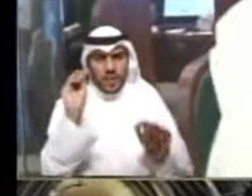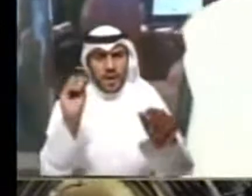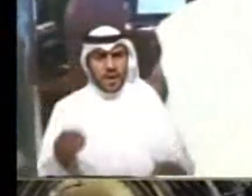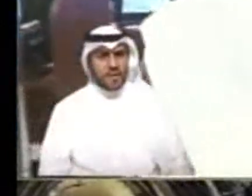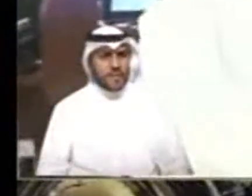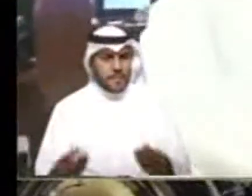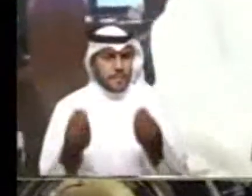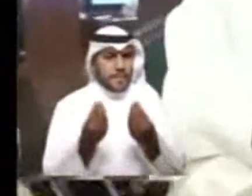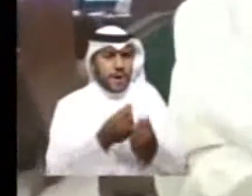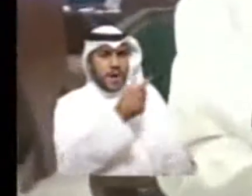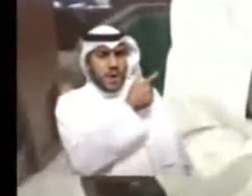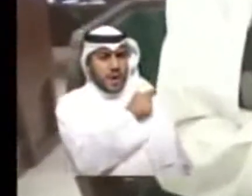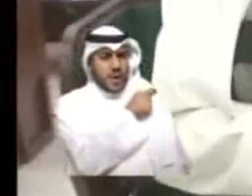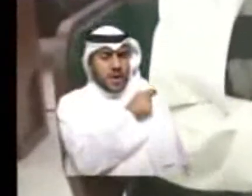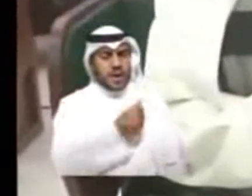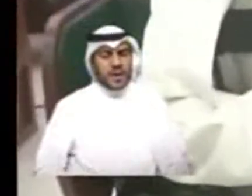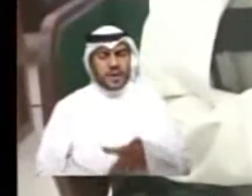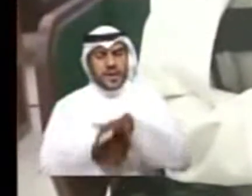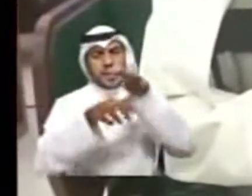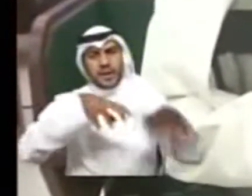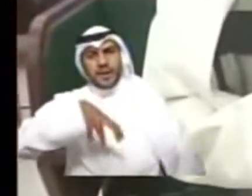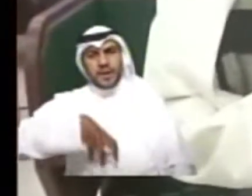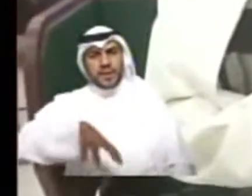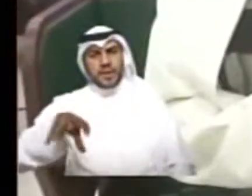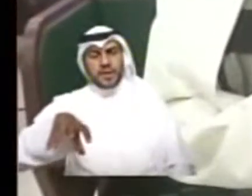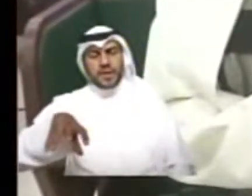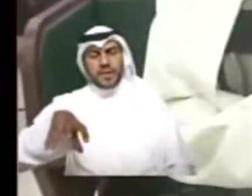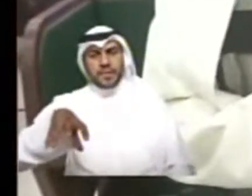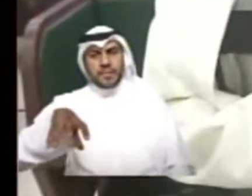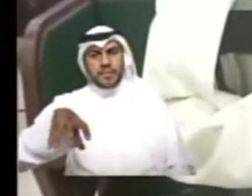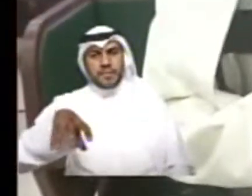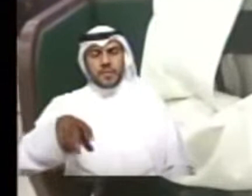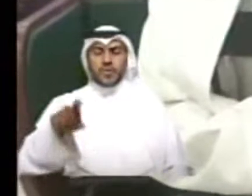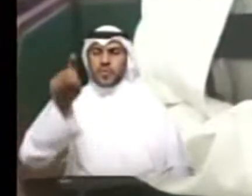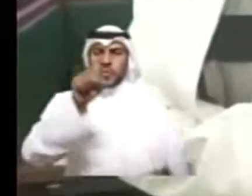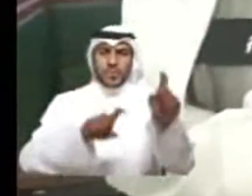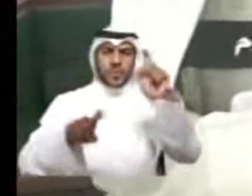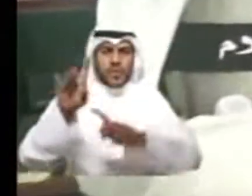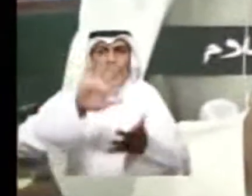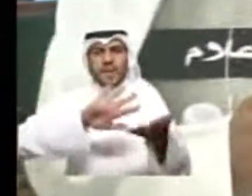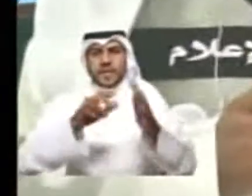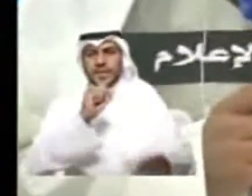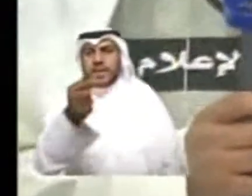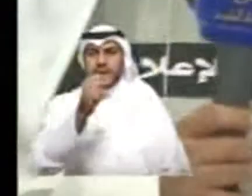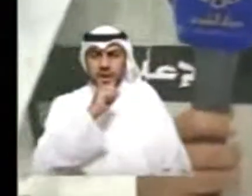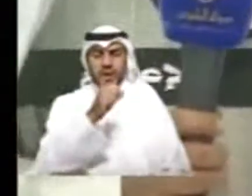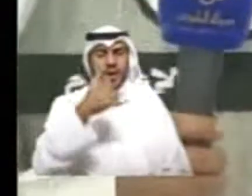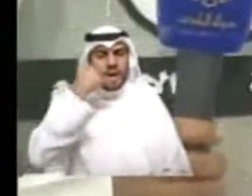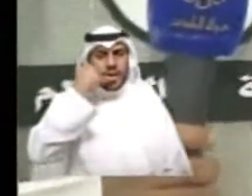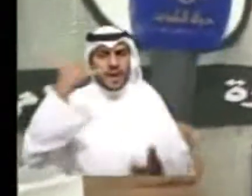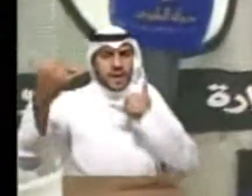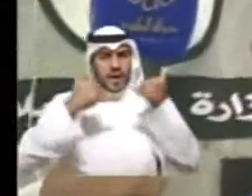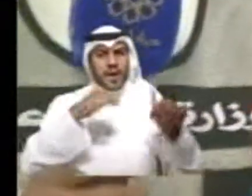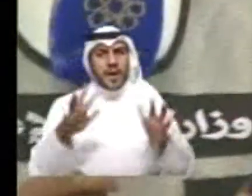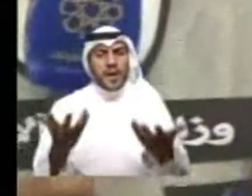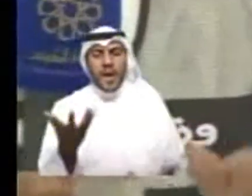الرائد بدر الملا، رئيس قسم في إدارة العمليات المركزية، ليحدثنا أكثر عن استلام البلاغات، عدد البلاغات اللي